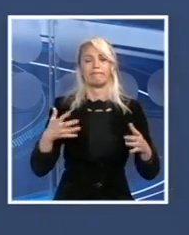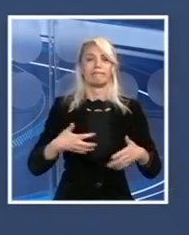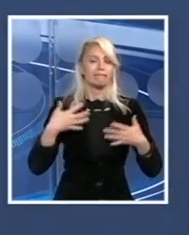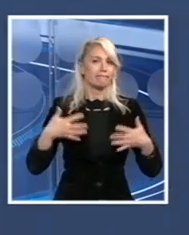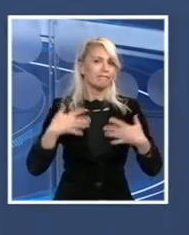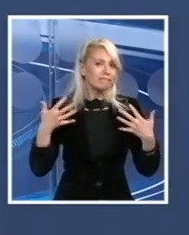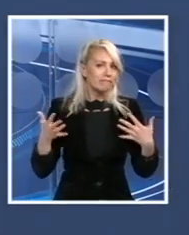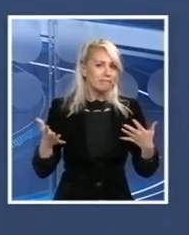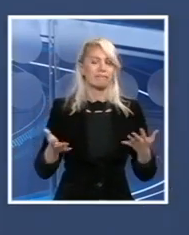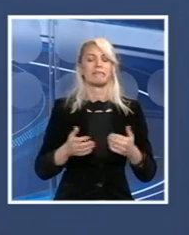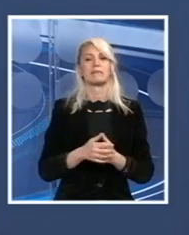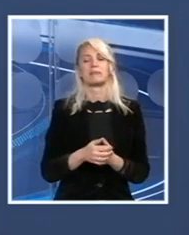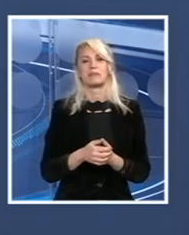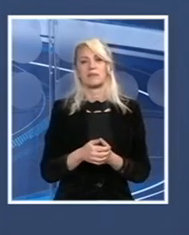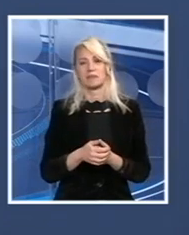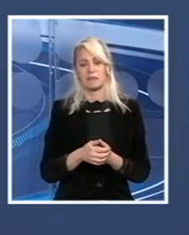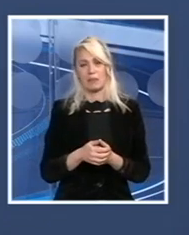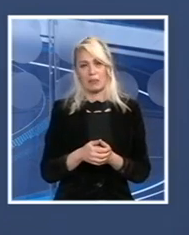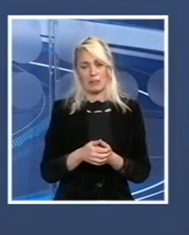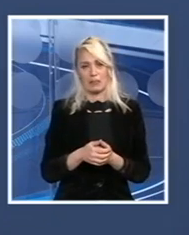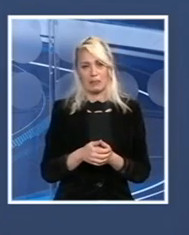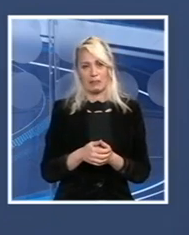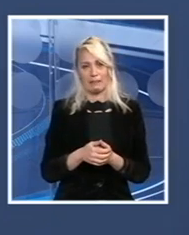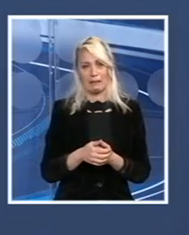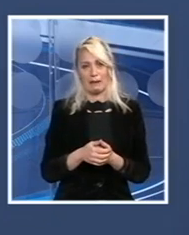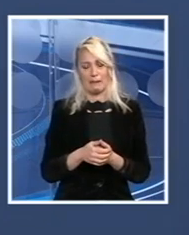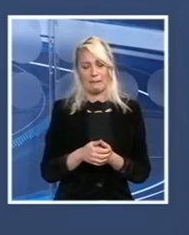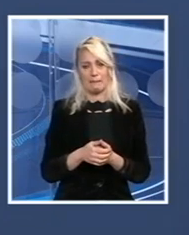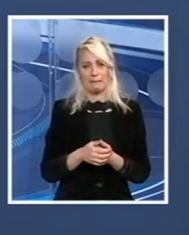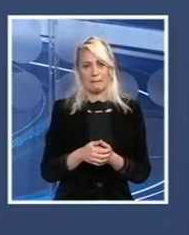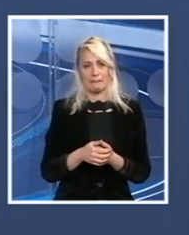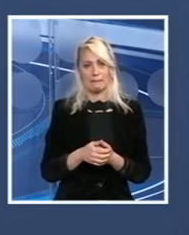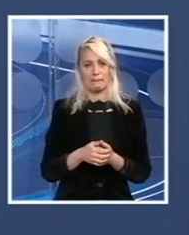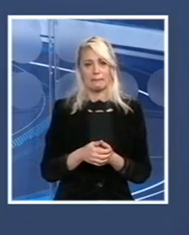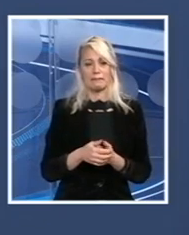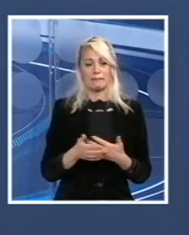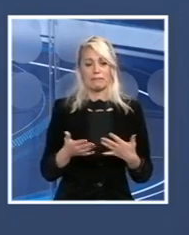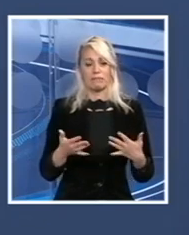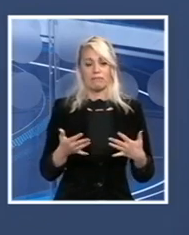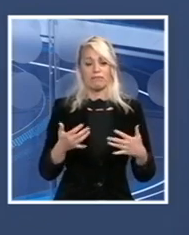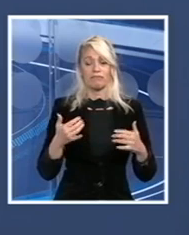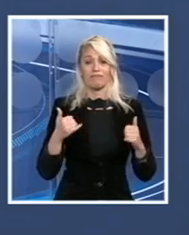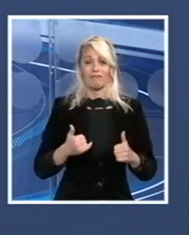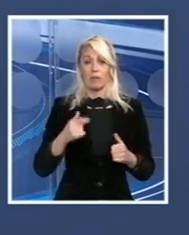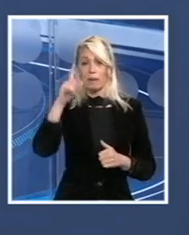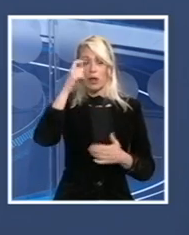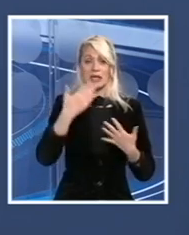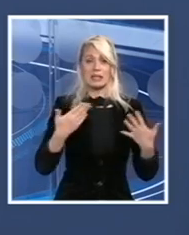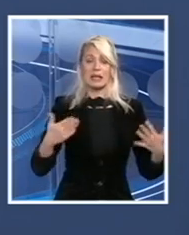zaključamo za pacijente ovu ustanovu. U ovom momentu se na Beogradskom sajmu